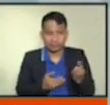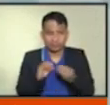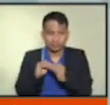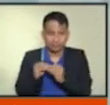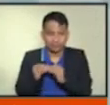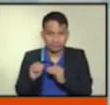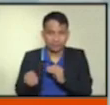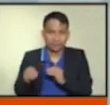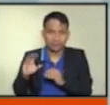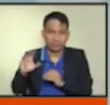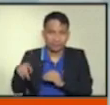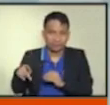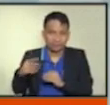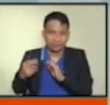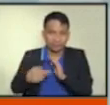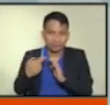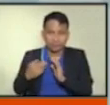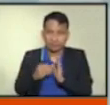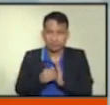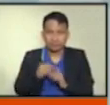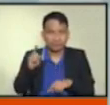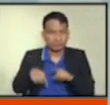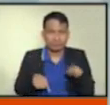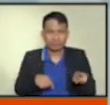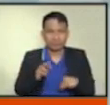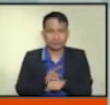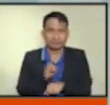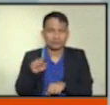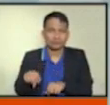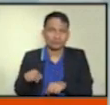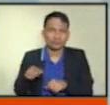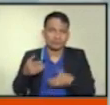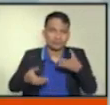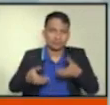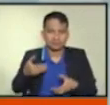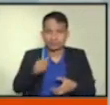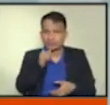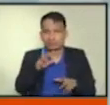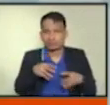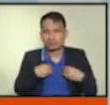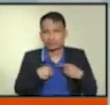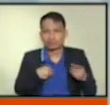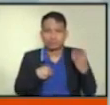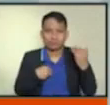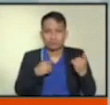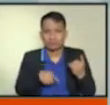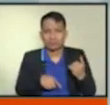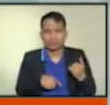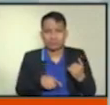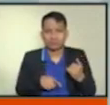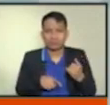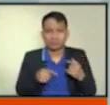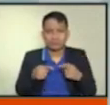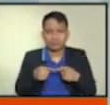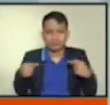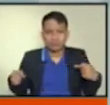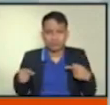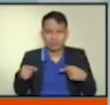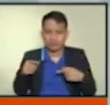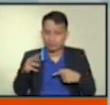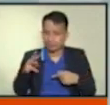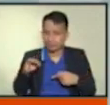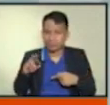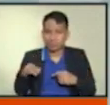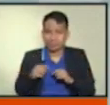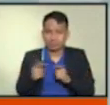naglalaplapan sila sa cellphone na na-record nyo, hindi ho pwedeng gamitin sa korte yan. Oo, sir. Hindi tatanggapin ng korte yan kasi may tinatawag tayo na anti-wiretapping. Oo, sir. No,